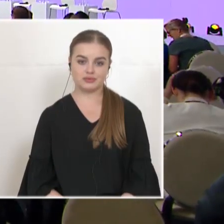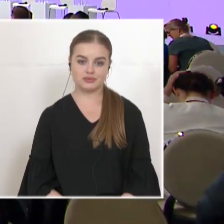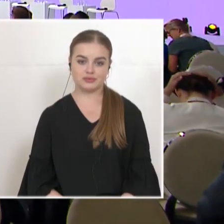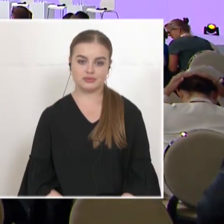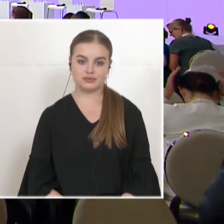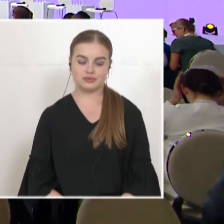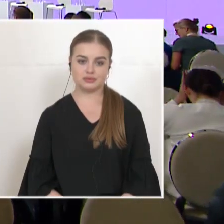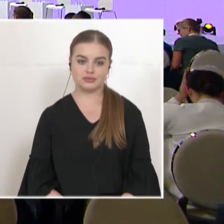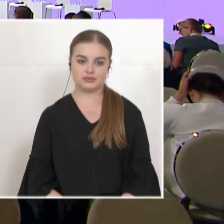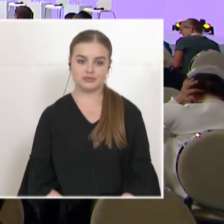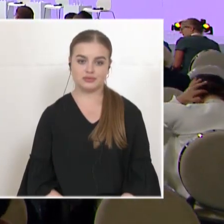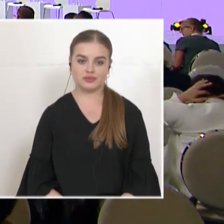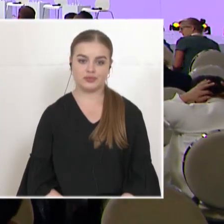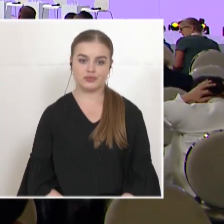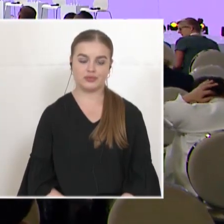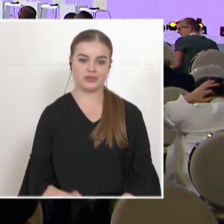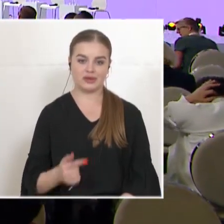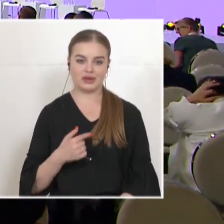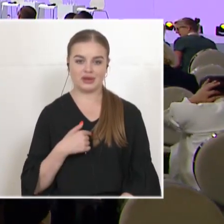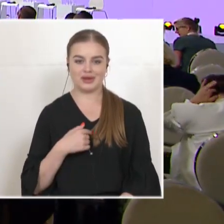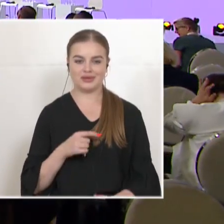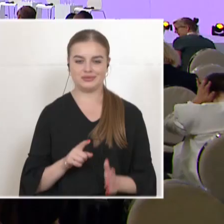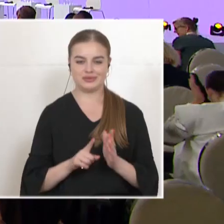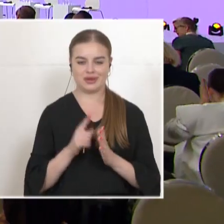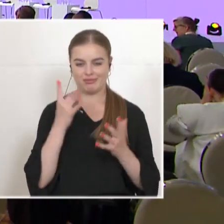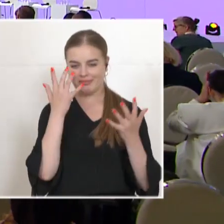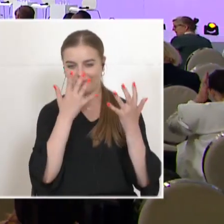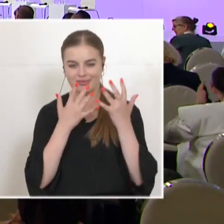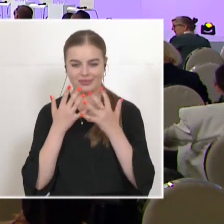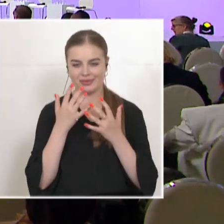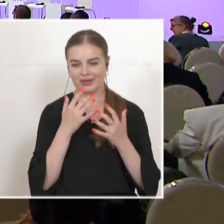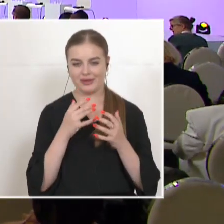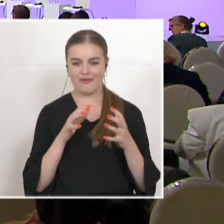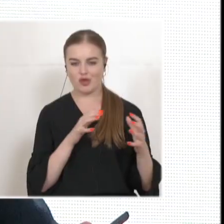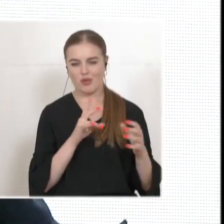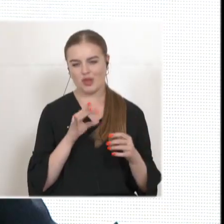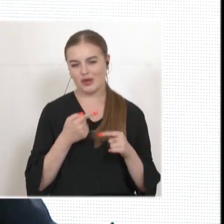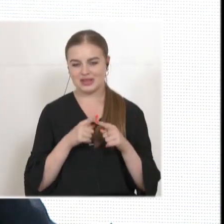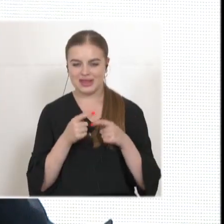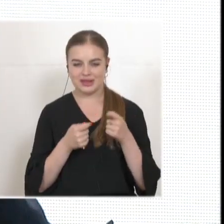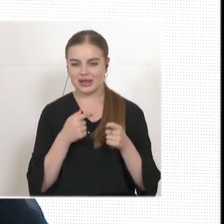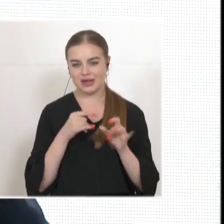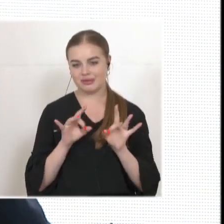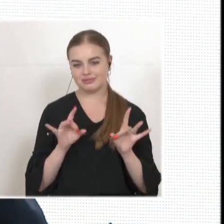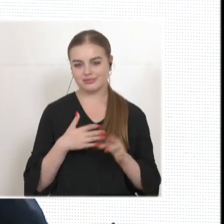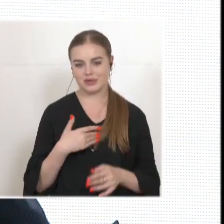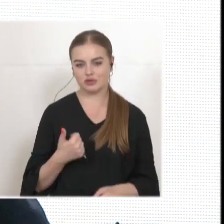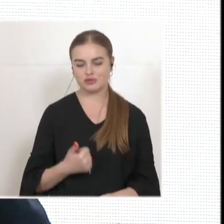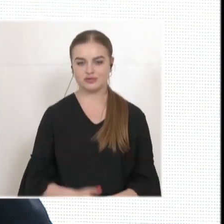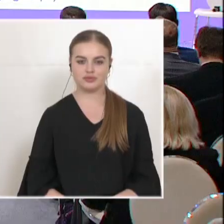зрозуміють. Я закачуюсь в автобусах, розумієте, але то деталі не хочу про це говорити. Далі.